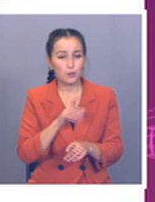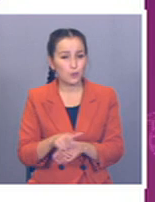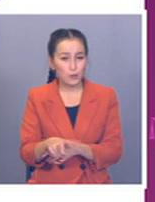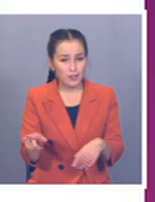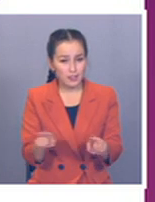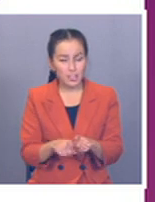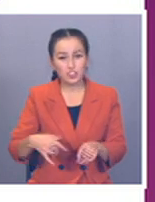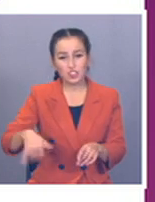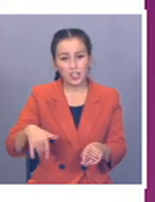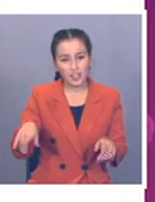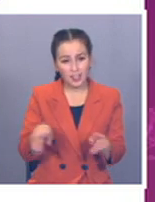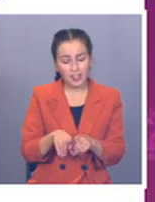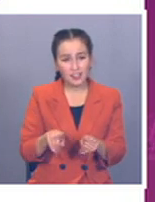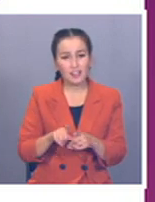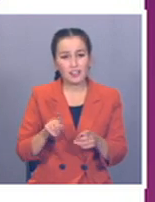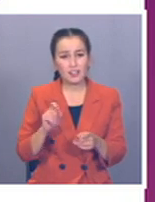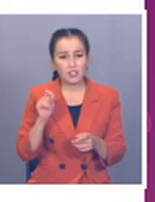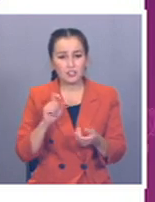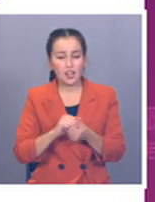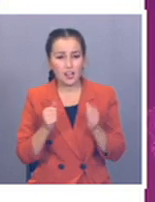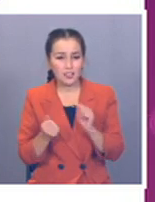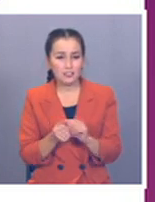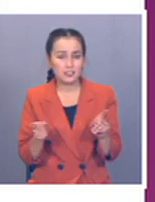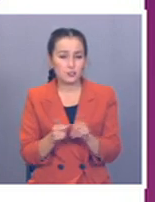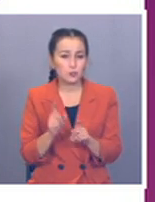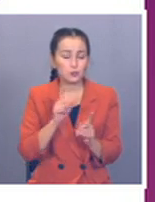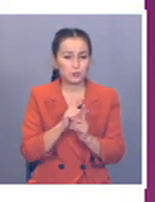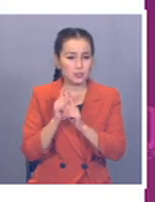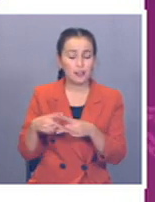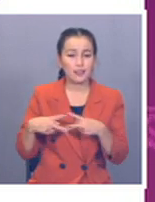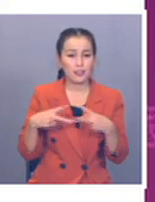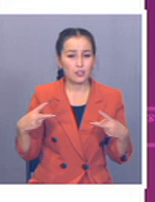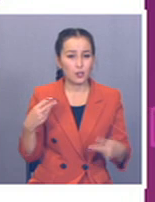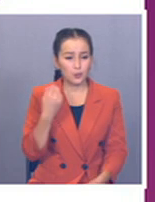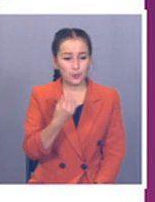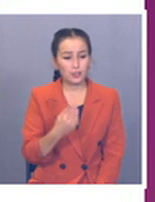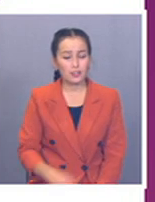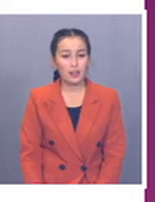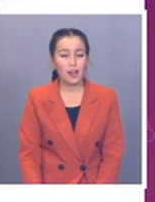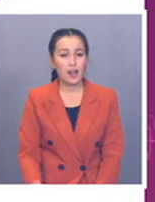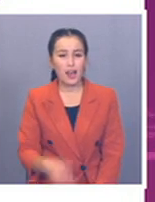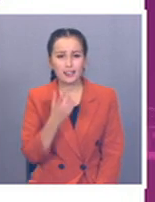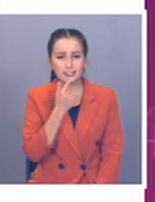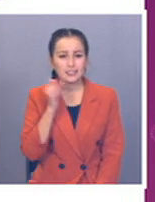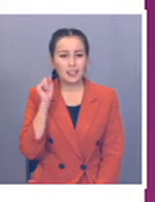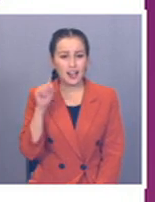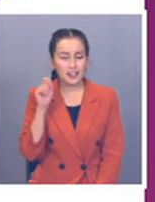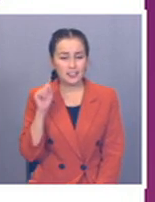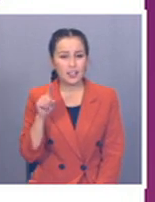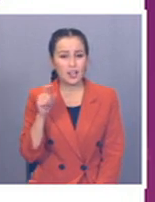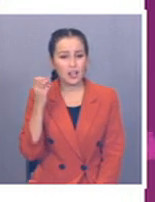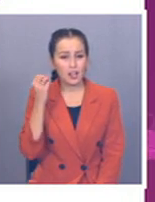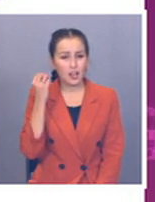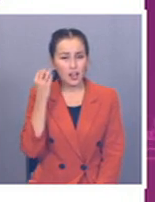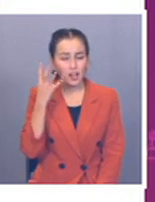шелектей, гауқартастай сөздері теңеуге жатады. Ал қызыл алтын, ақыл едім